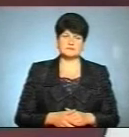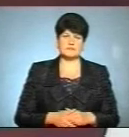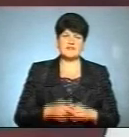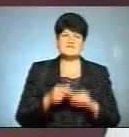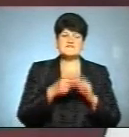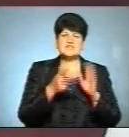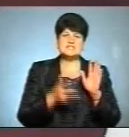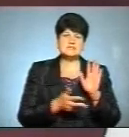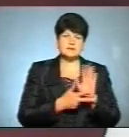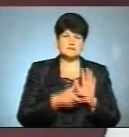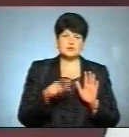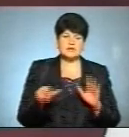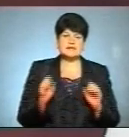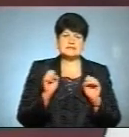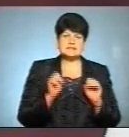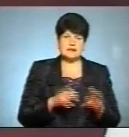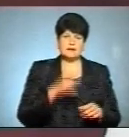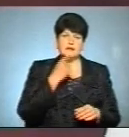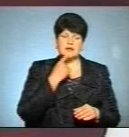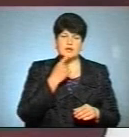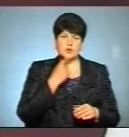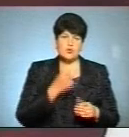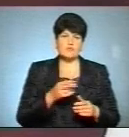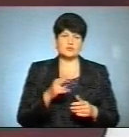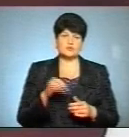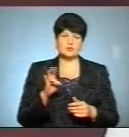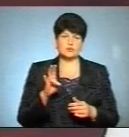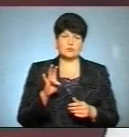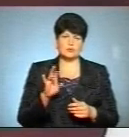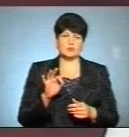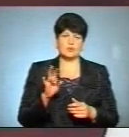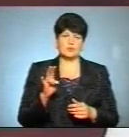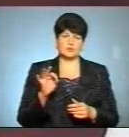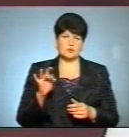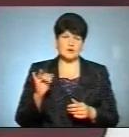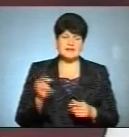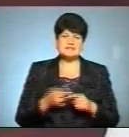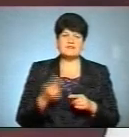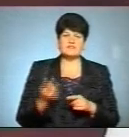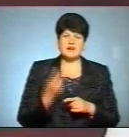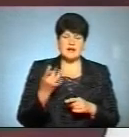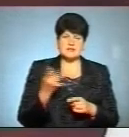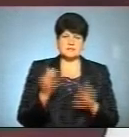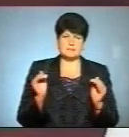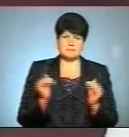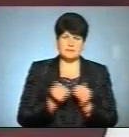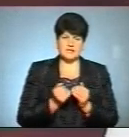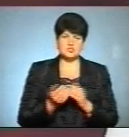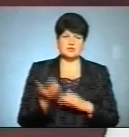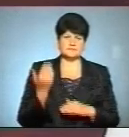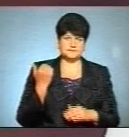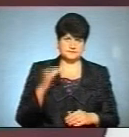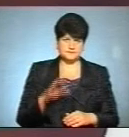18 донорів здали кров в Тернопільському центрі служби крові за останні 2 робочі дні. Це вдвічі менше, ніж у такі ж дні до